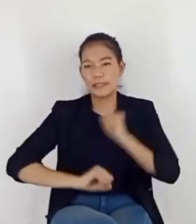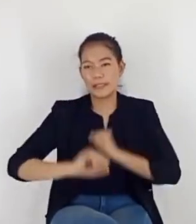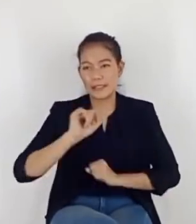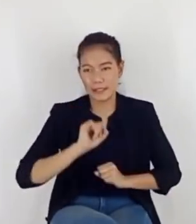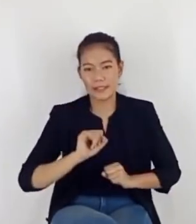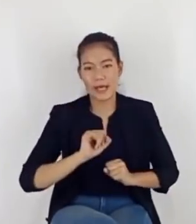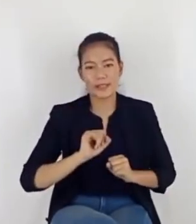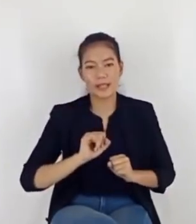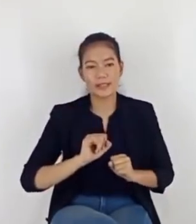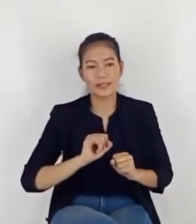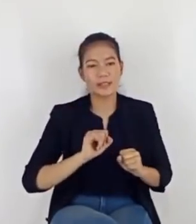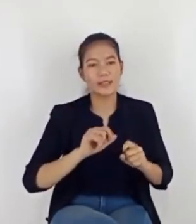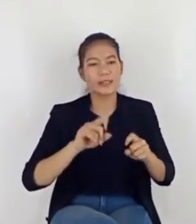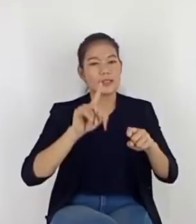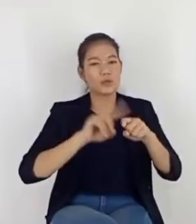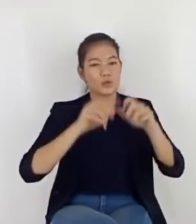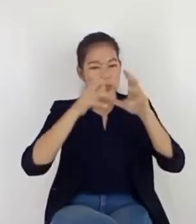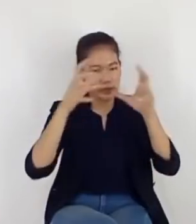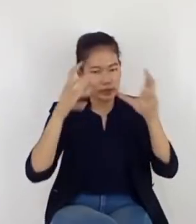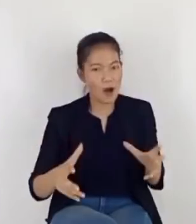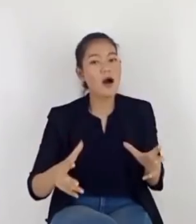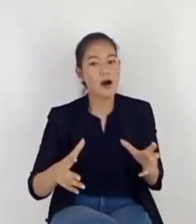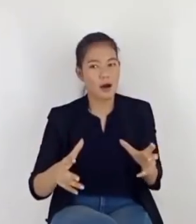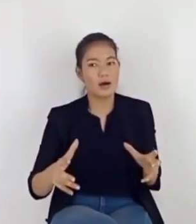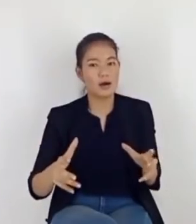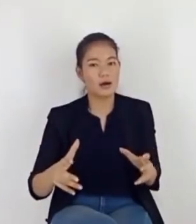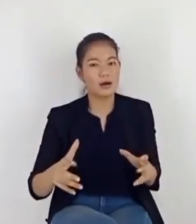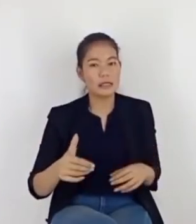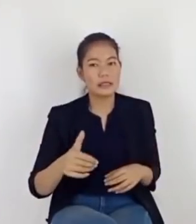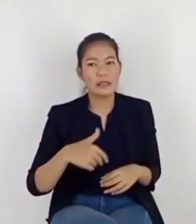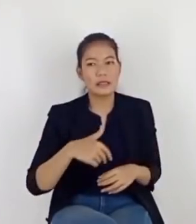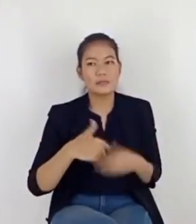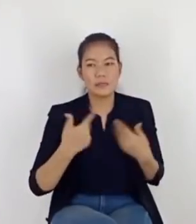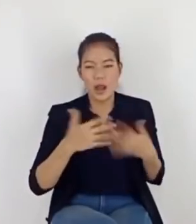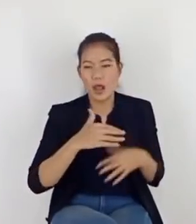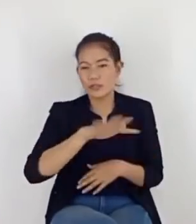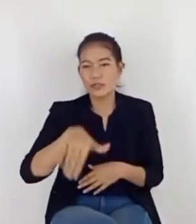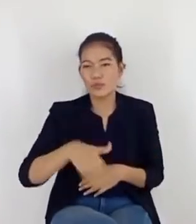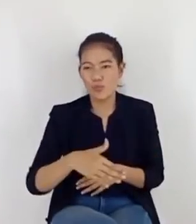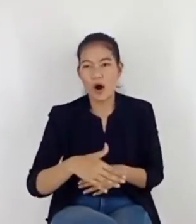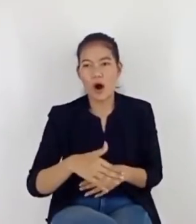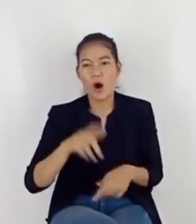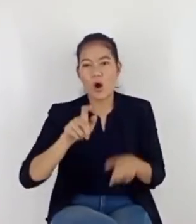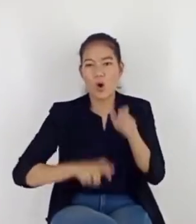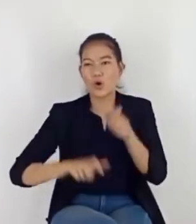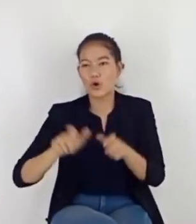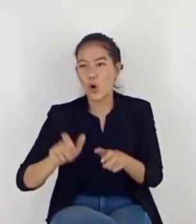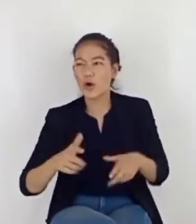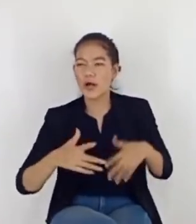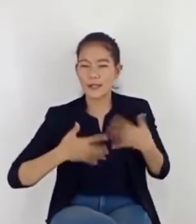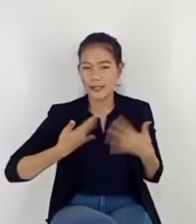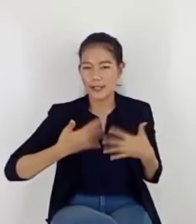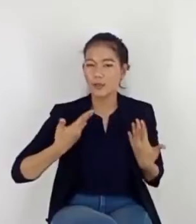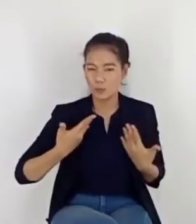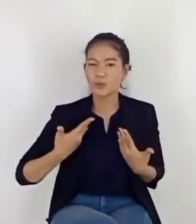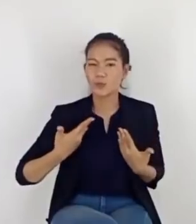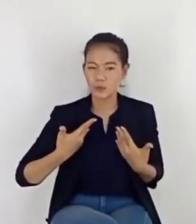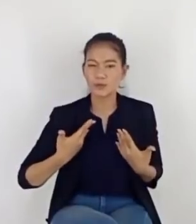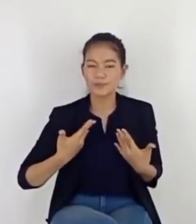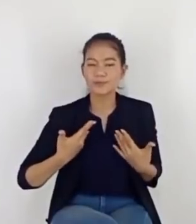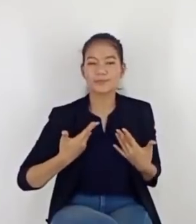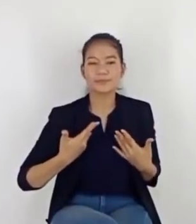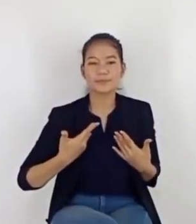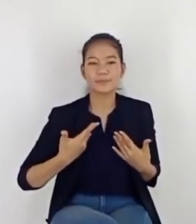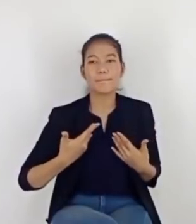dari jemaat-Mu GKI Kuitang ini, biarlah semua membuat banyak orang yang terhibur, dikuatkan,